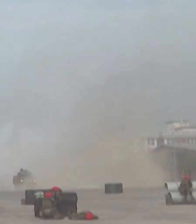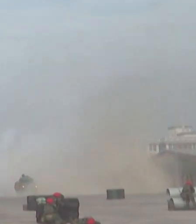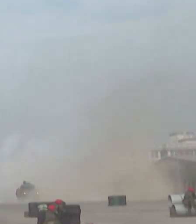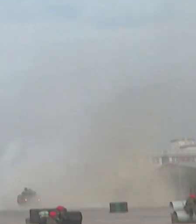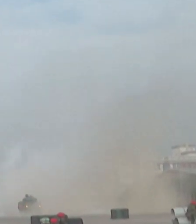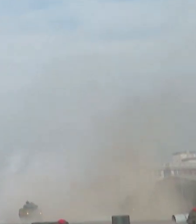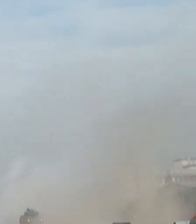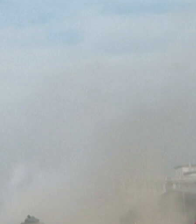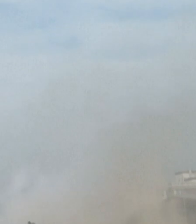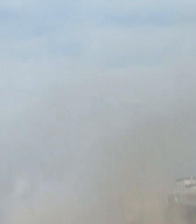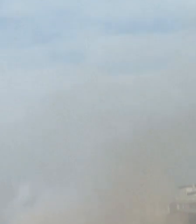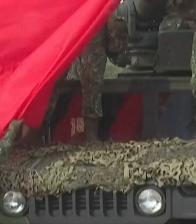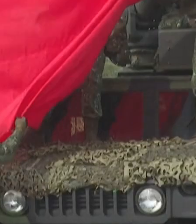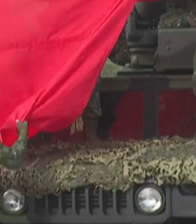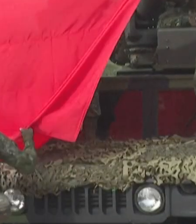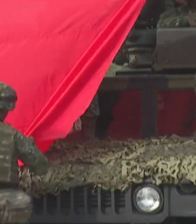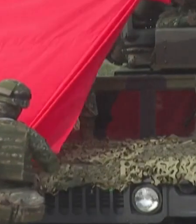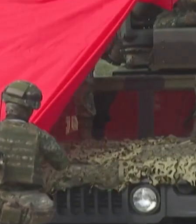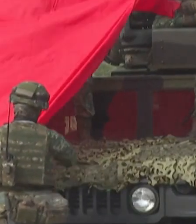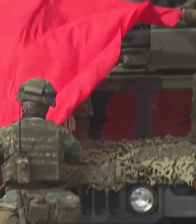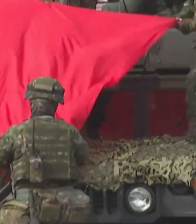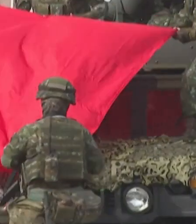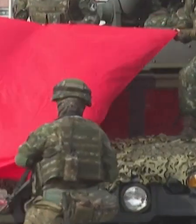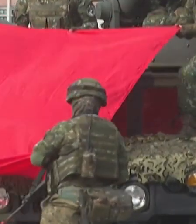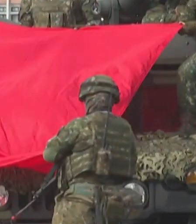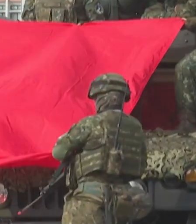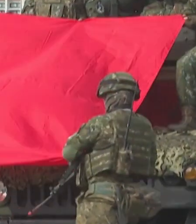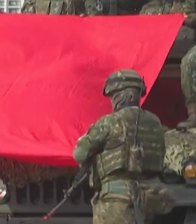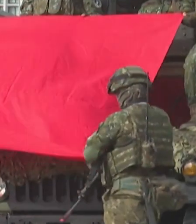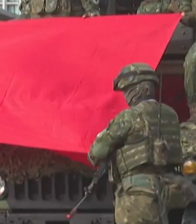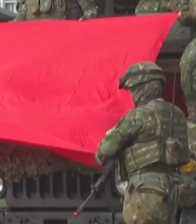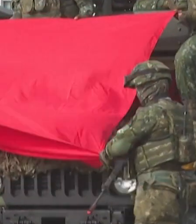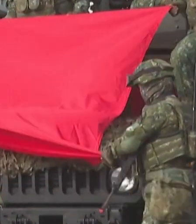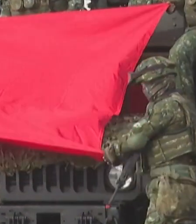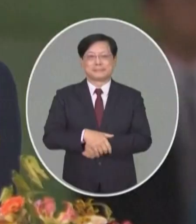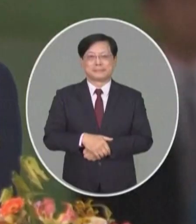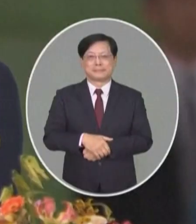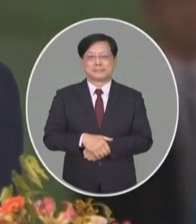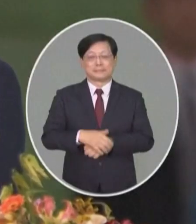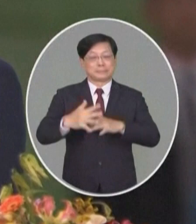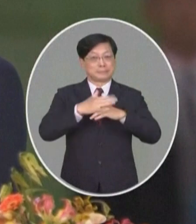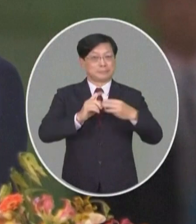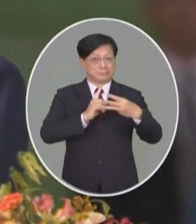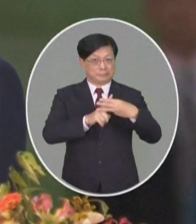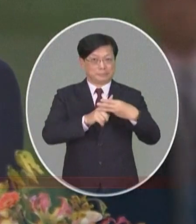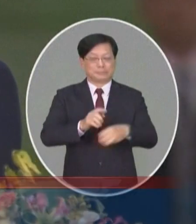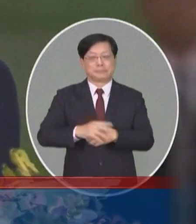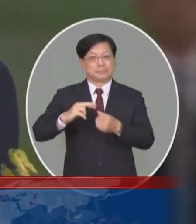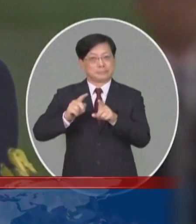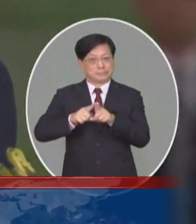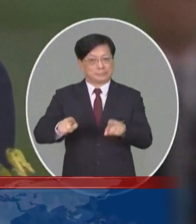je padla za prodajo na celini. Kljub temu pa je Tajvan še zmeraj del mednarodne skupnosti.